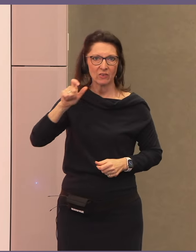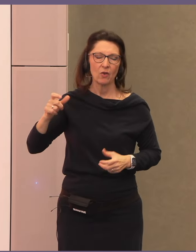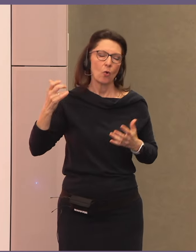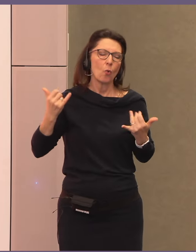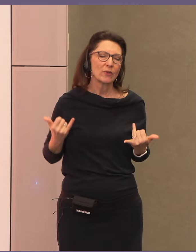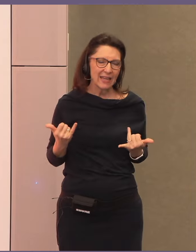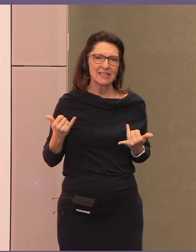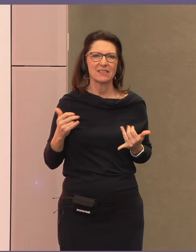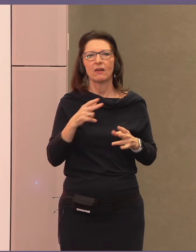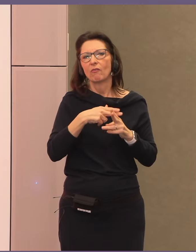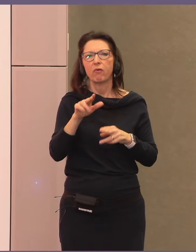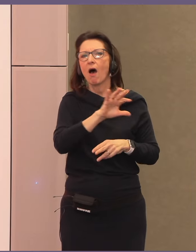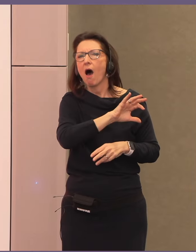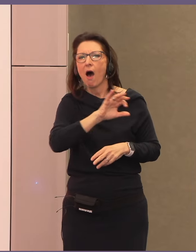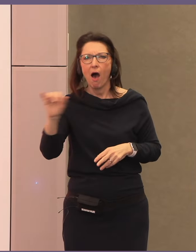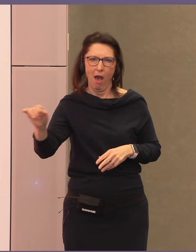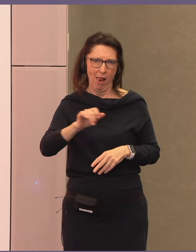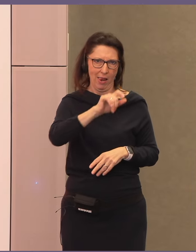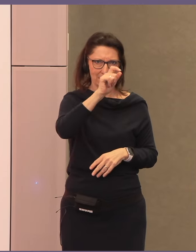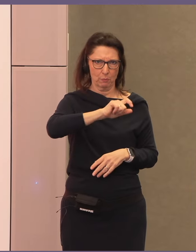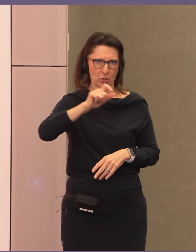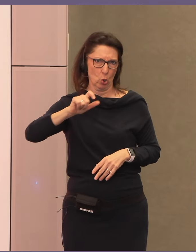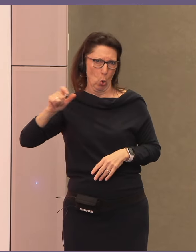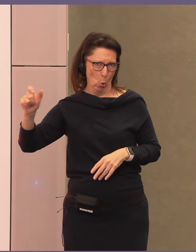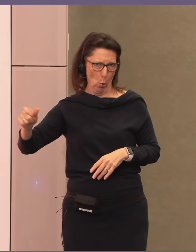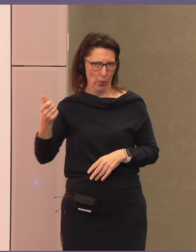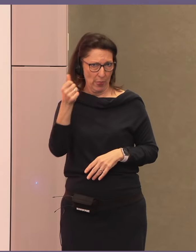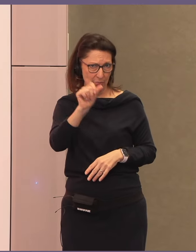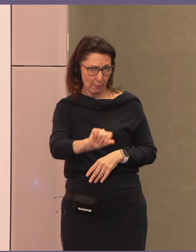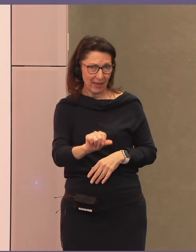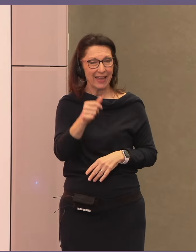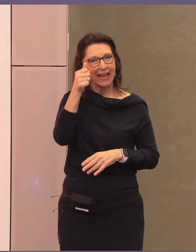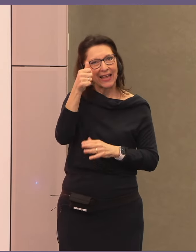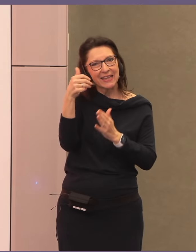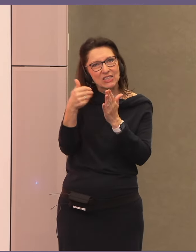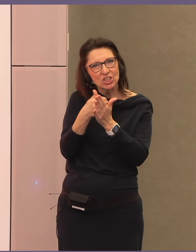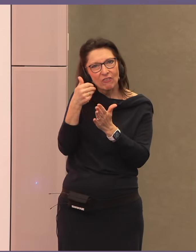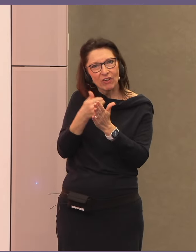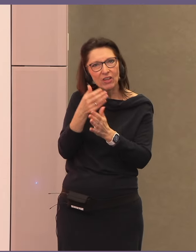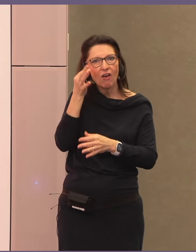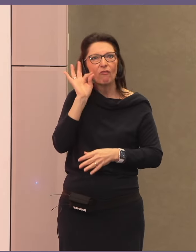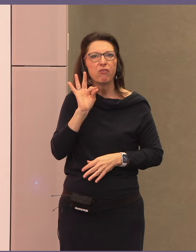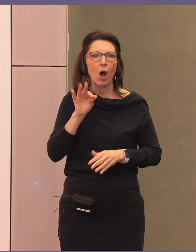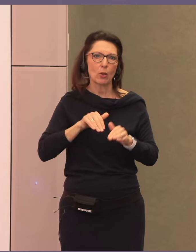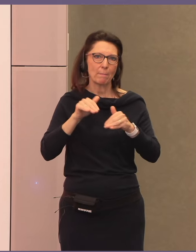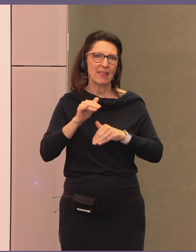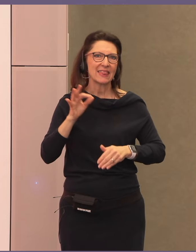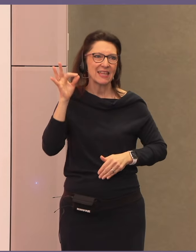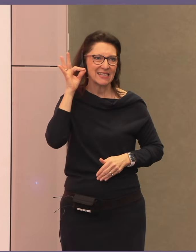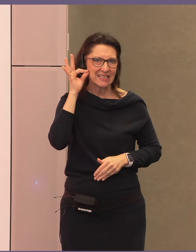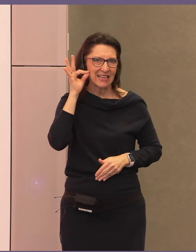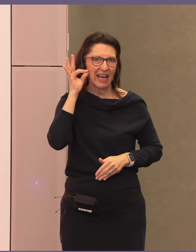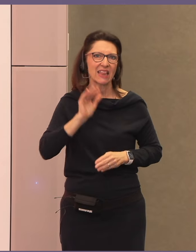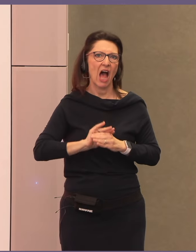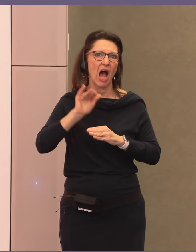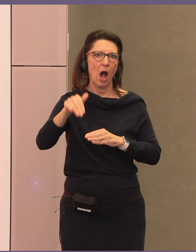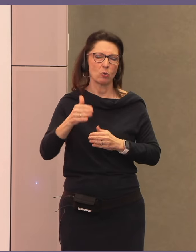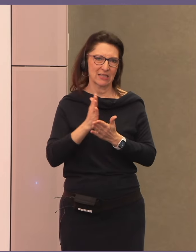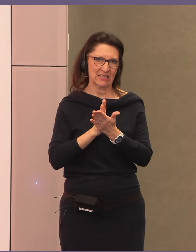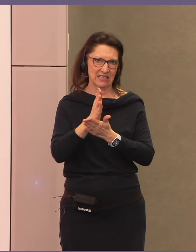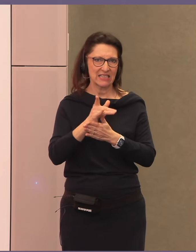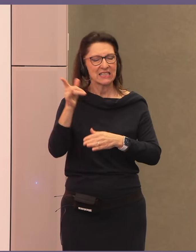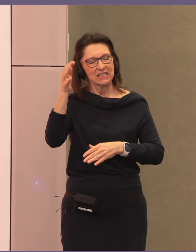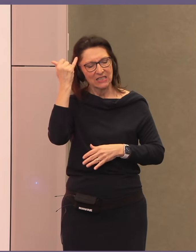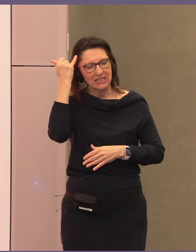stellvertretend für alle hochrangigen Verantwortlichen dieser Workshops die Frauenministerin außer Dienst und vor allem Barbara-Pramer-Forum